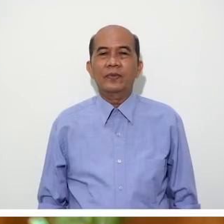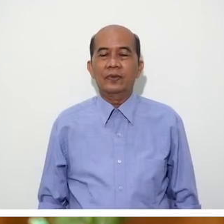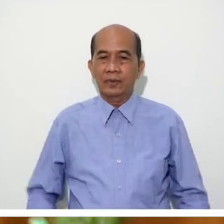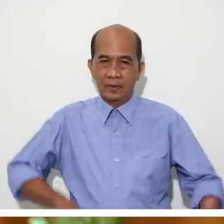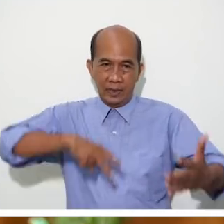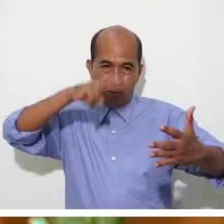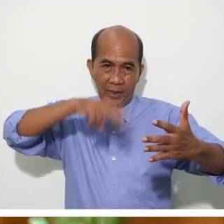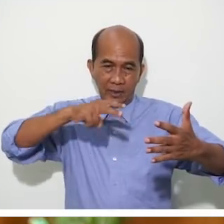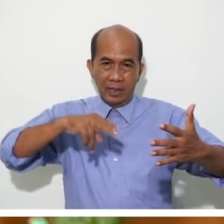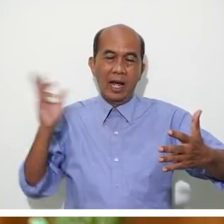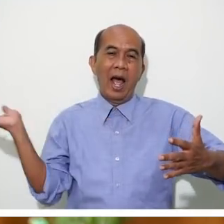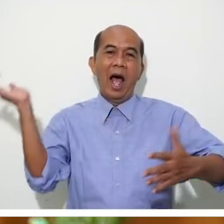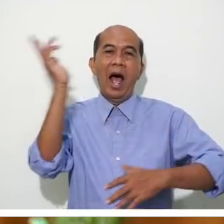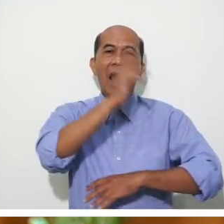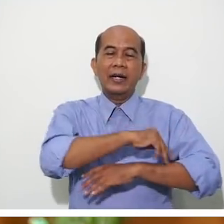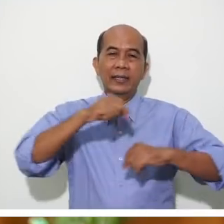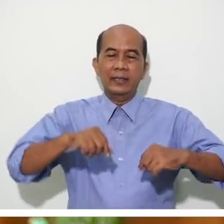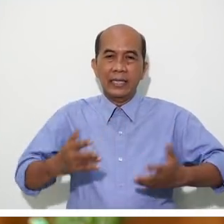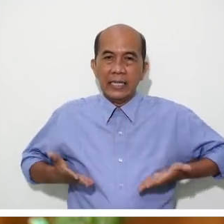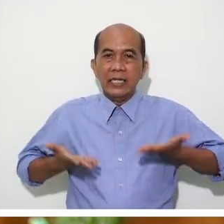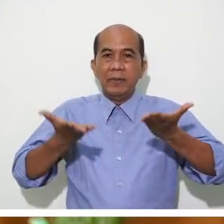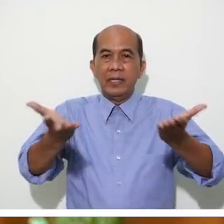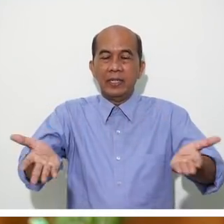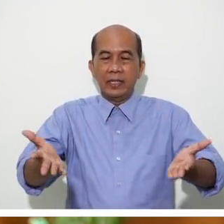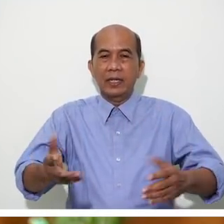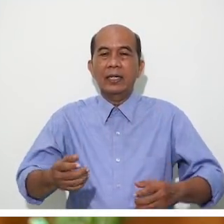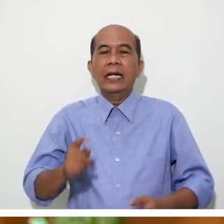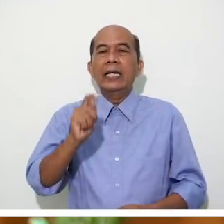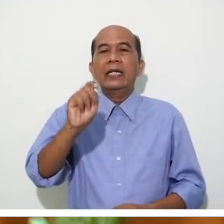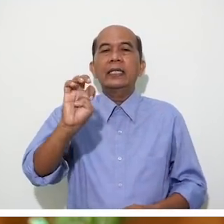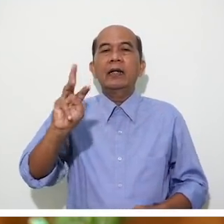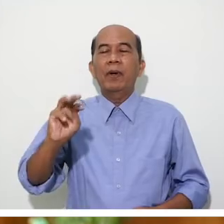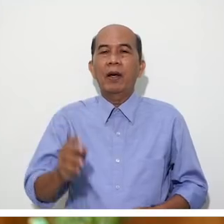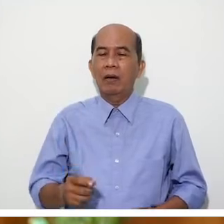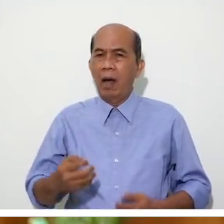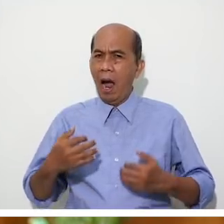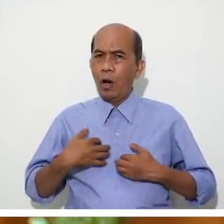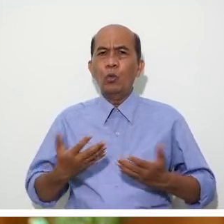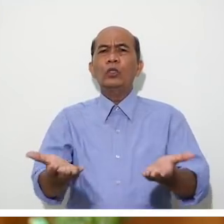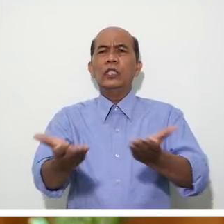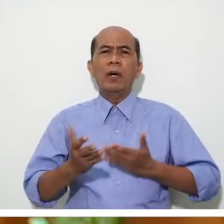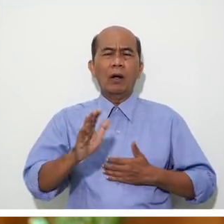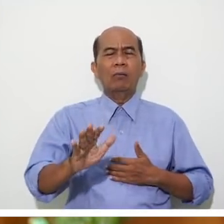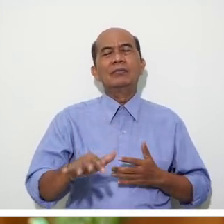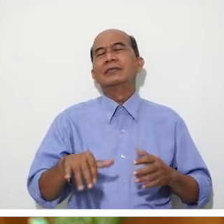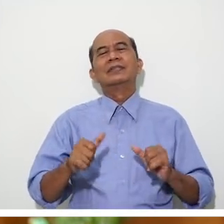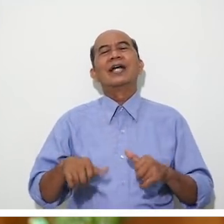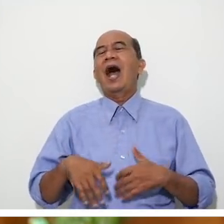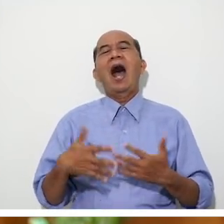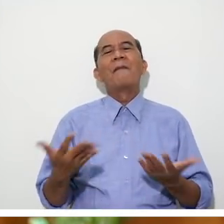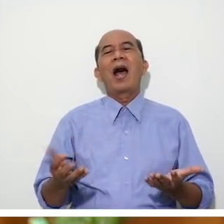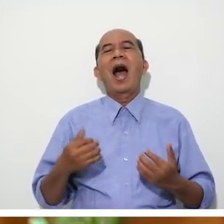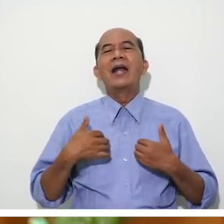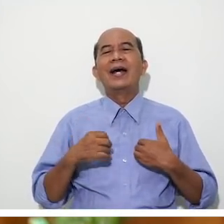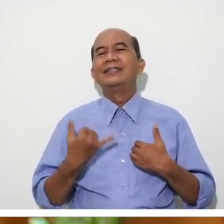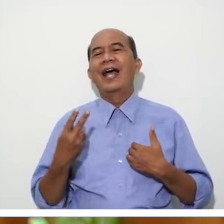bacaan kita pada hari ini diberikan tema Ku terima kau apa adanya.